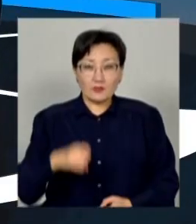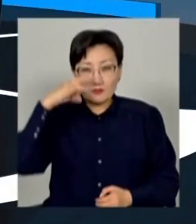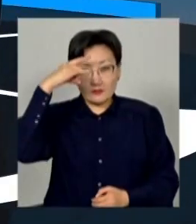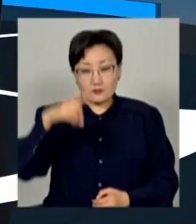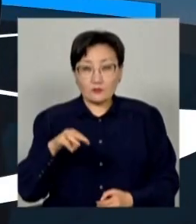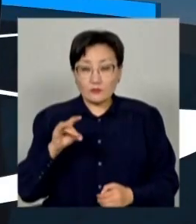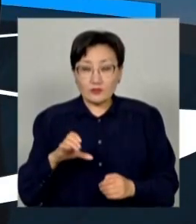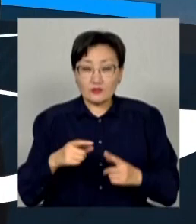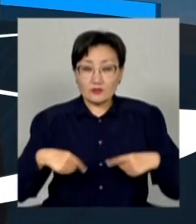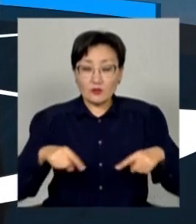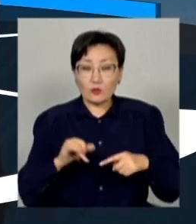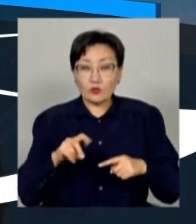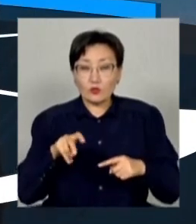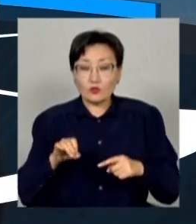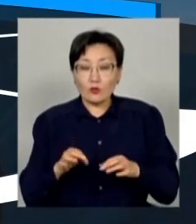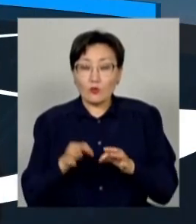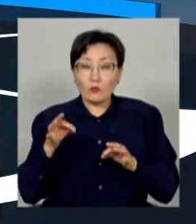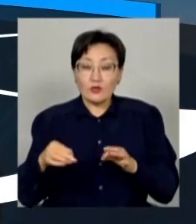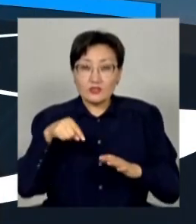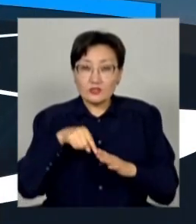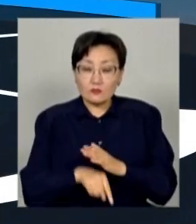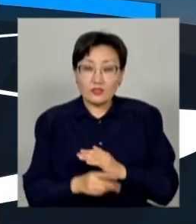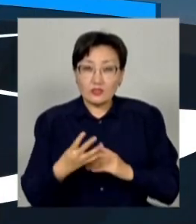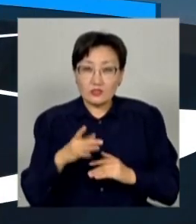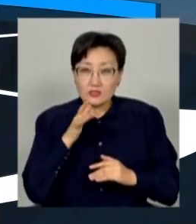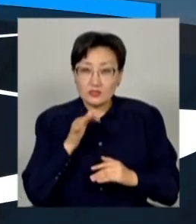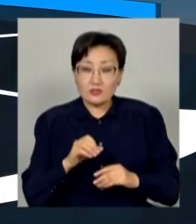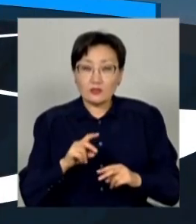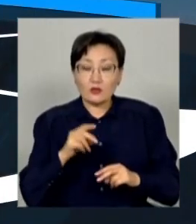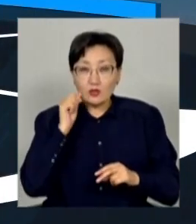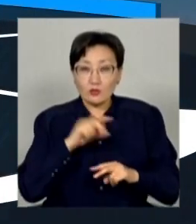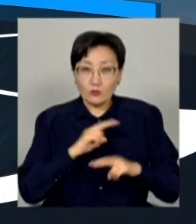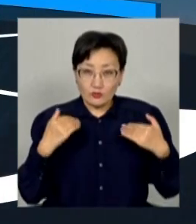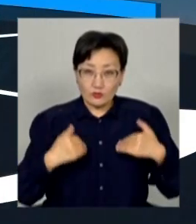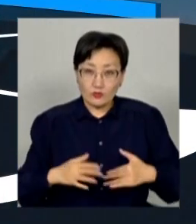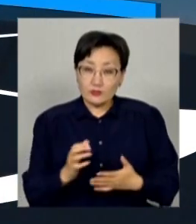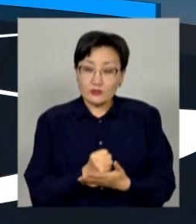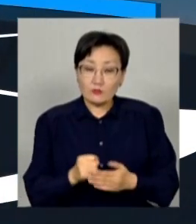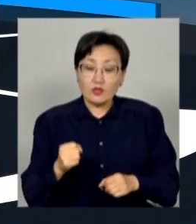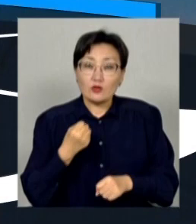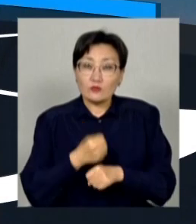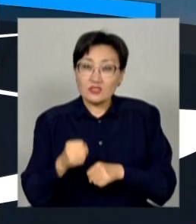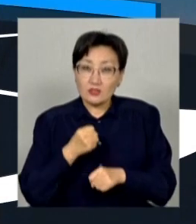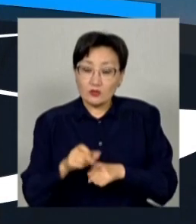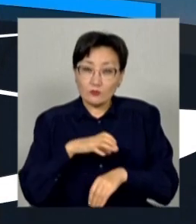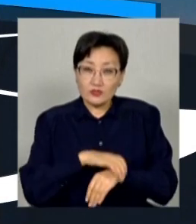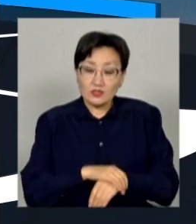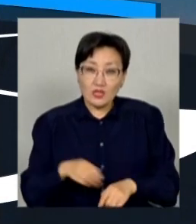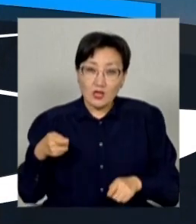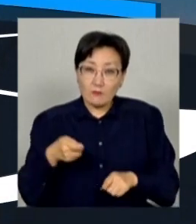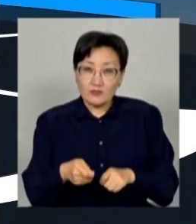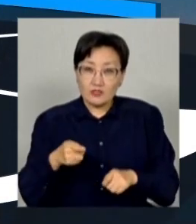Қазақмыс корпорациясының Ұлытау облысындағы кенішінен 40 жастағы ер адамның мәйіті табылды. Марқұмның денесінен зорлық-зомбылық белгілері мен